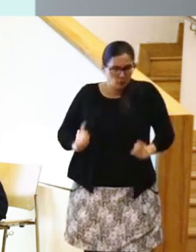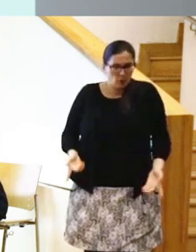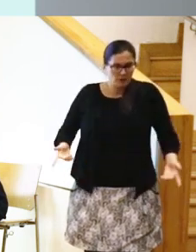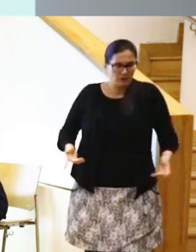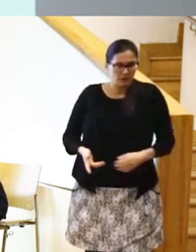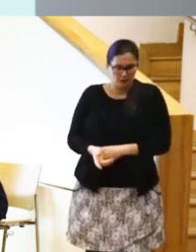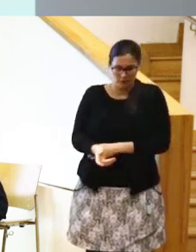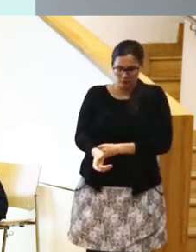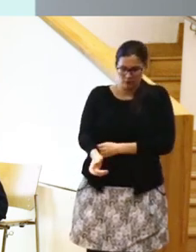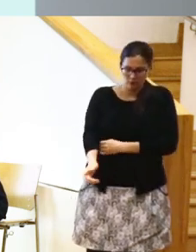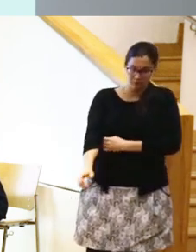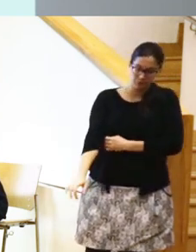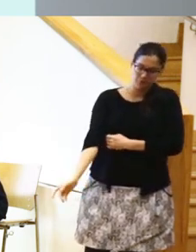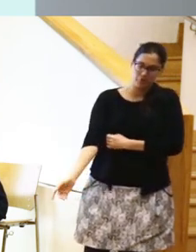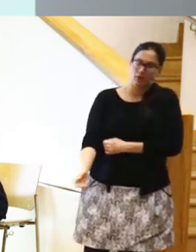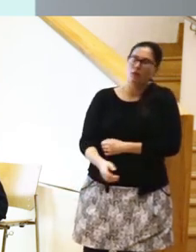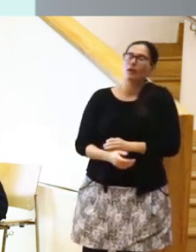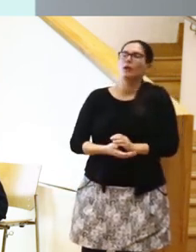ale myslím si, že